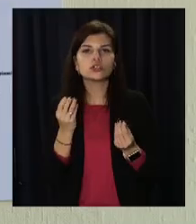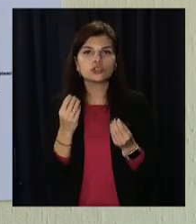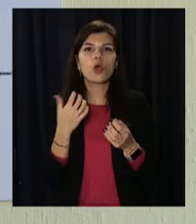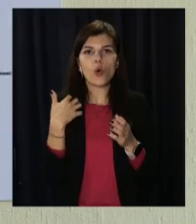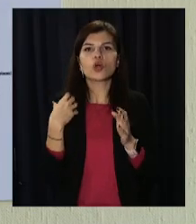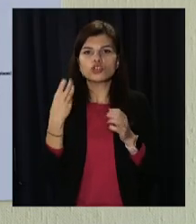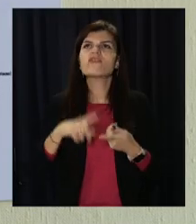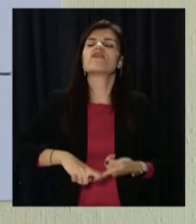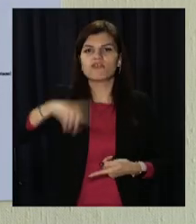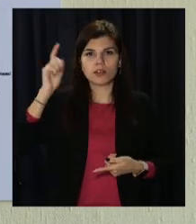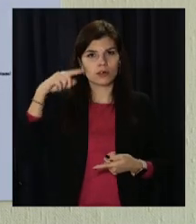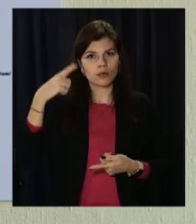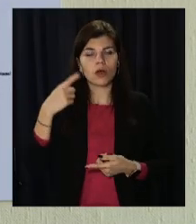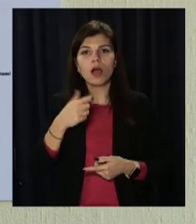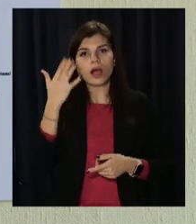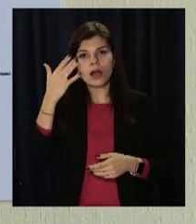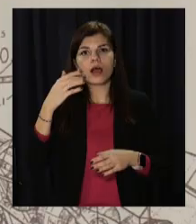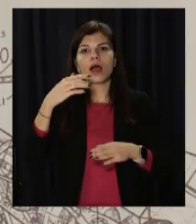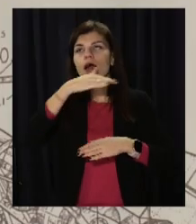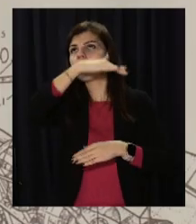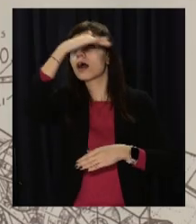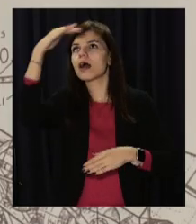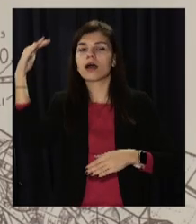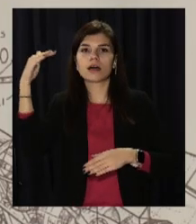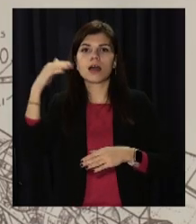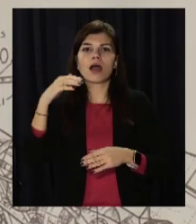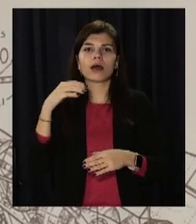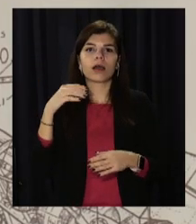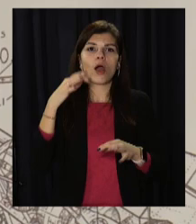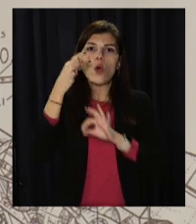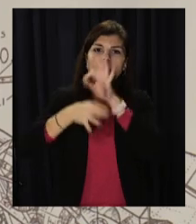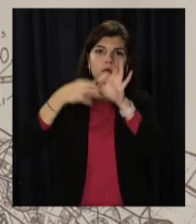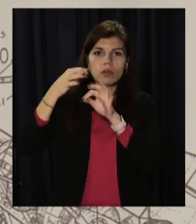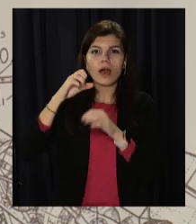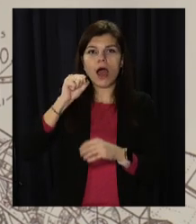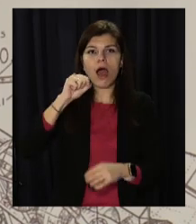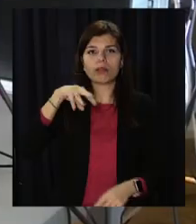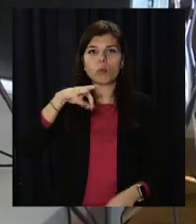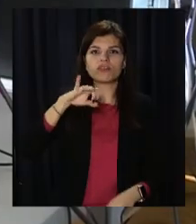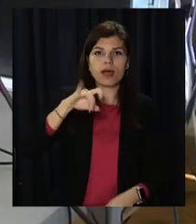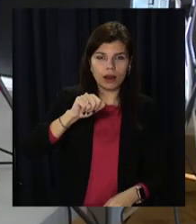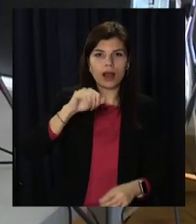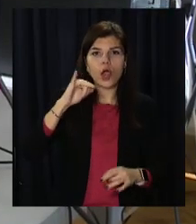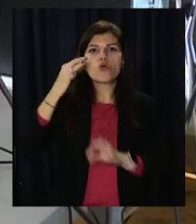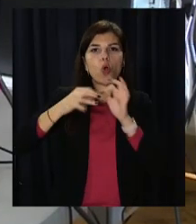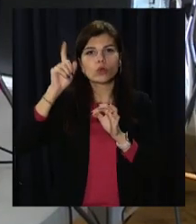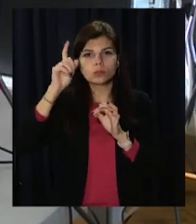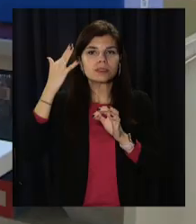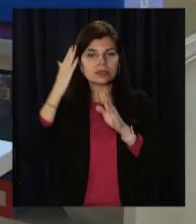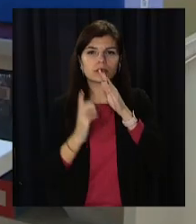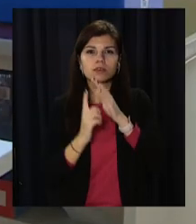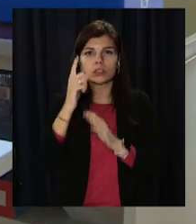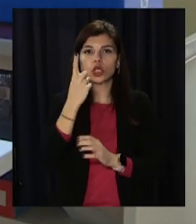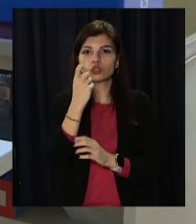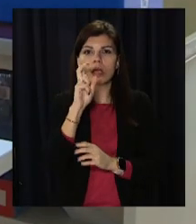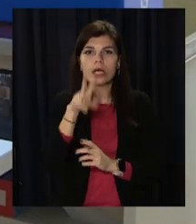кілометрів. Студенти мріють досягнути лінії кармана, межі між атмосферою та космосом, і доправити супутник на навколоземну орбіту на висоті